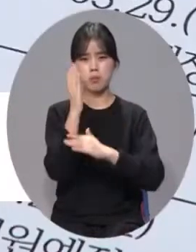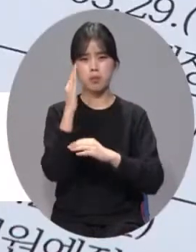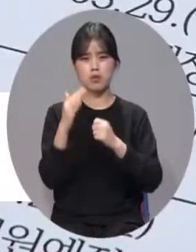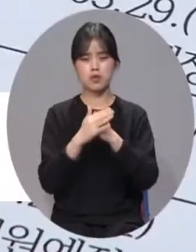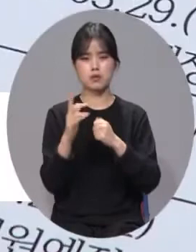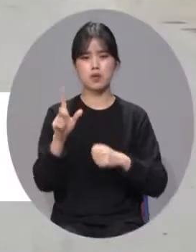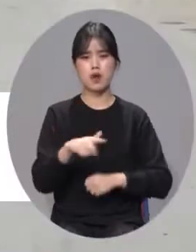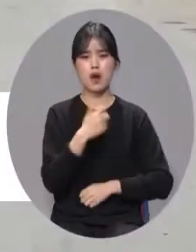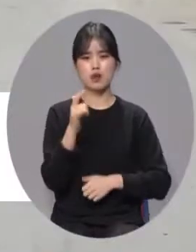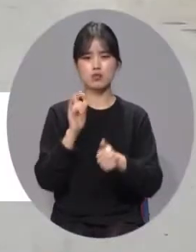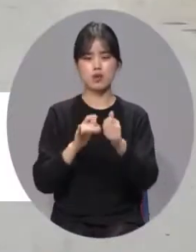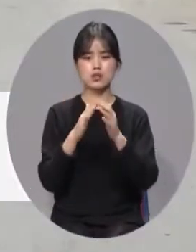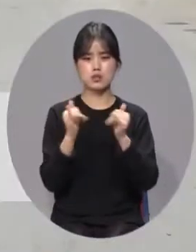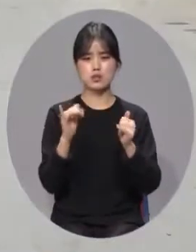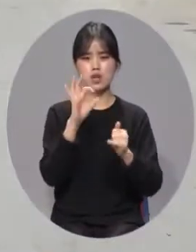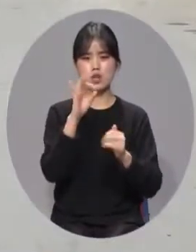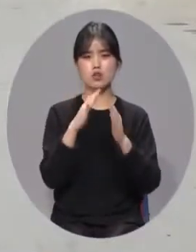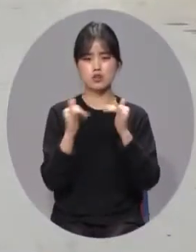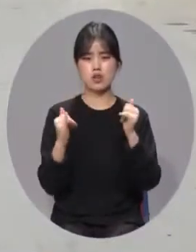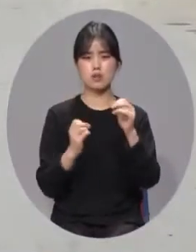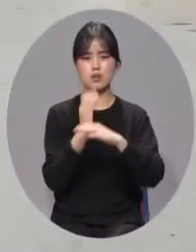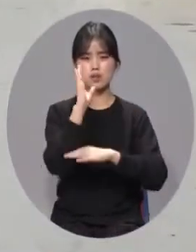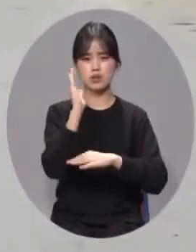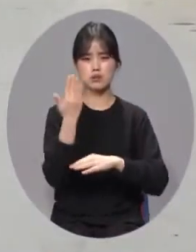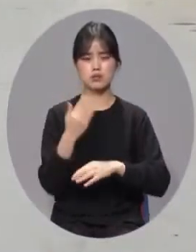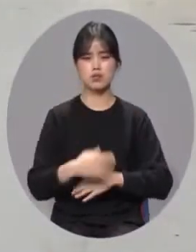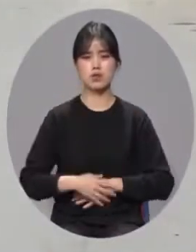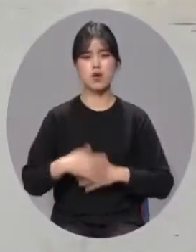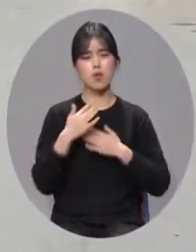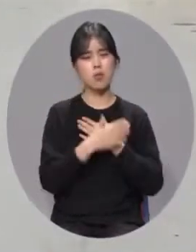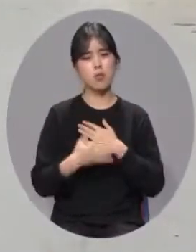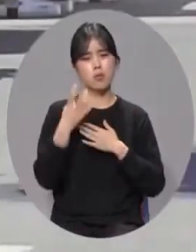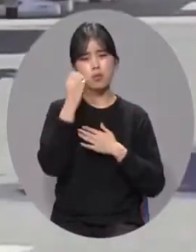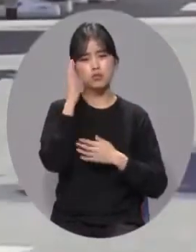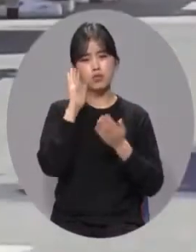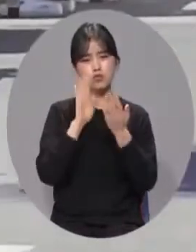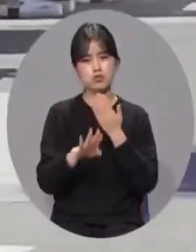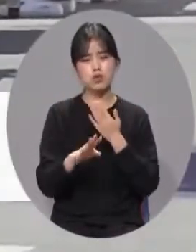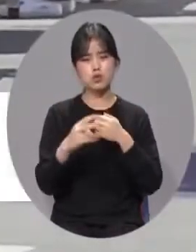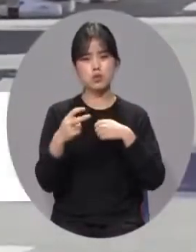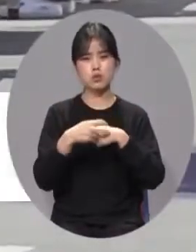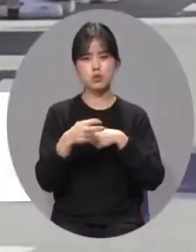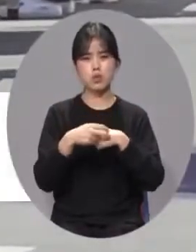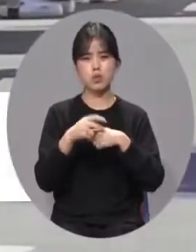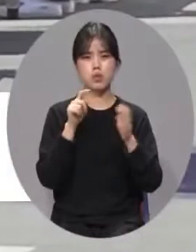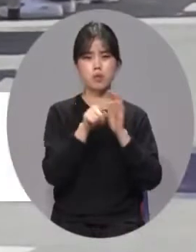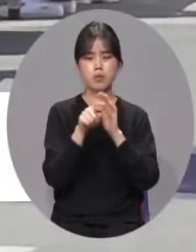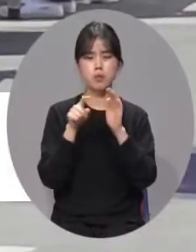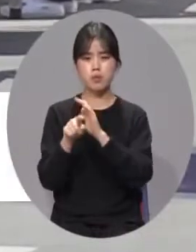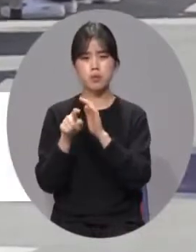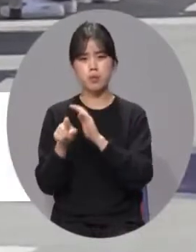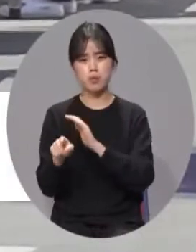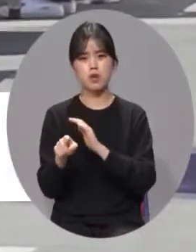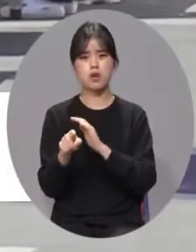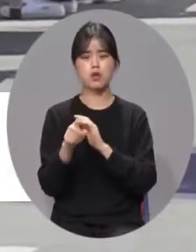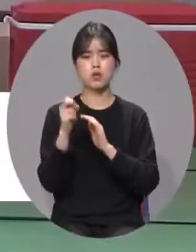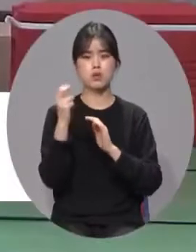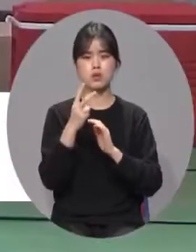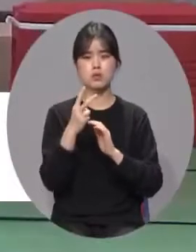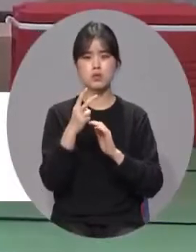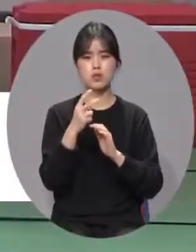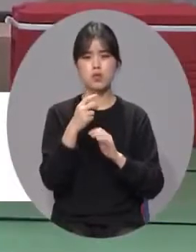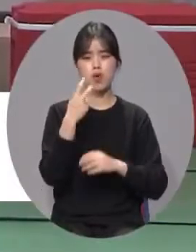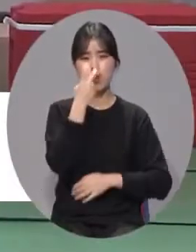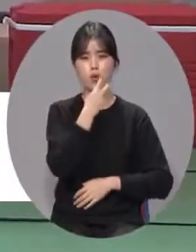다시 10명을 넘었습니다. 특히 증상을 보인 뒤에도 의료기관 두세 곳을 방문하고